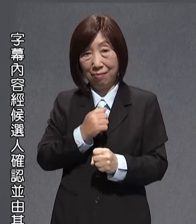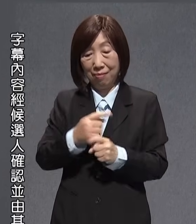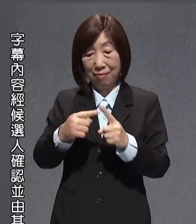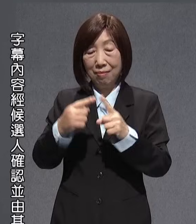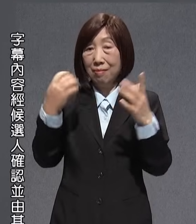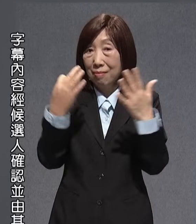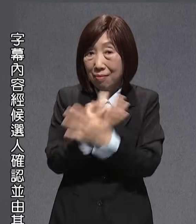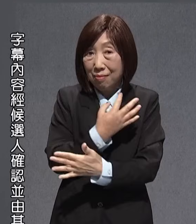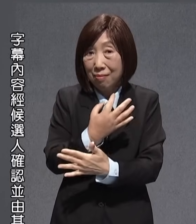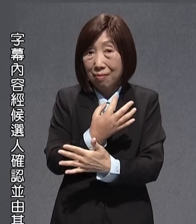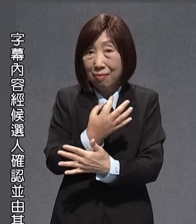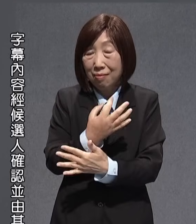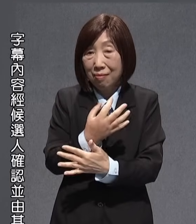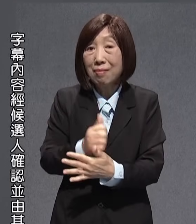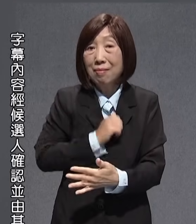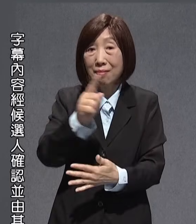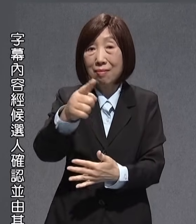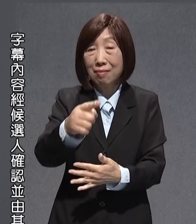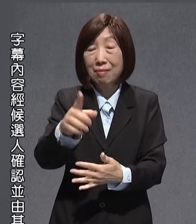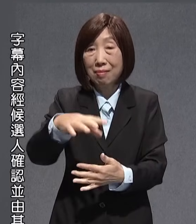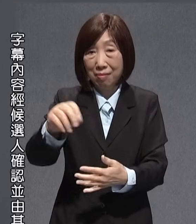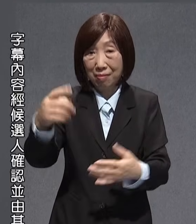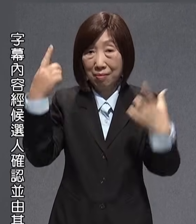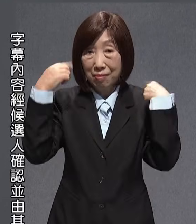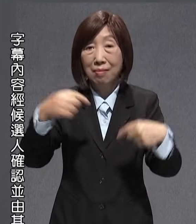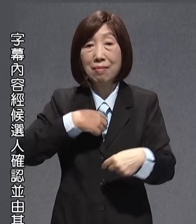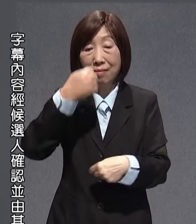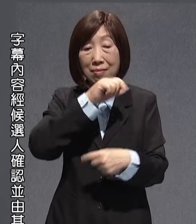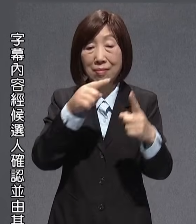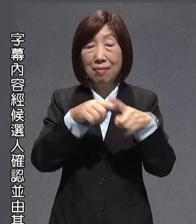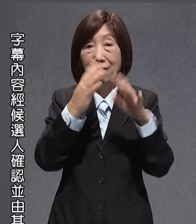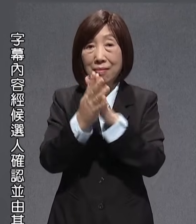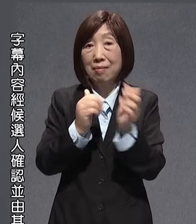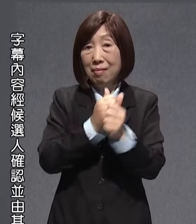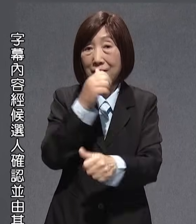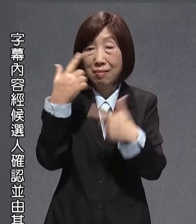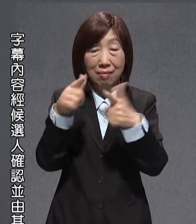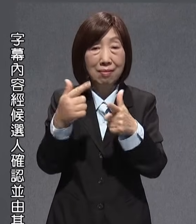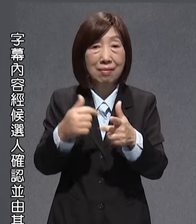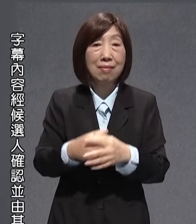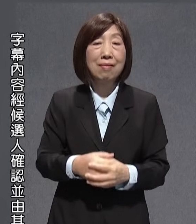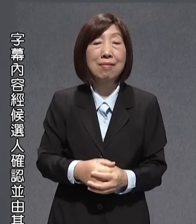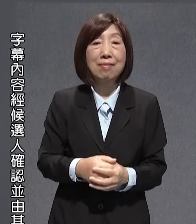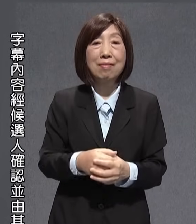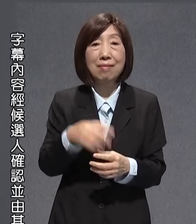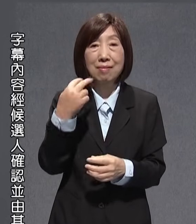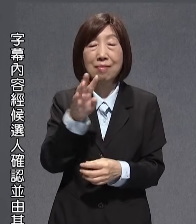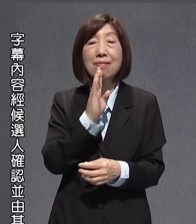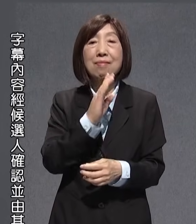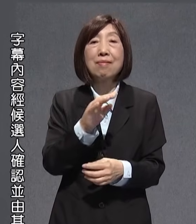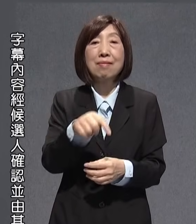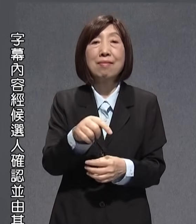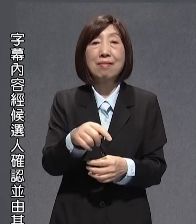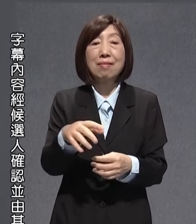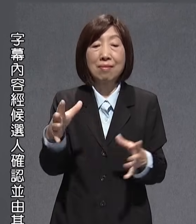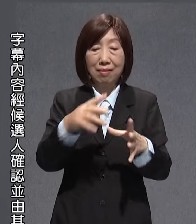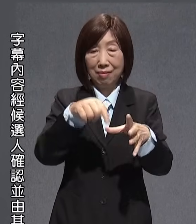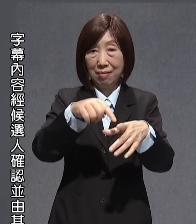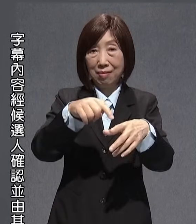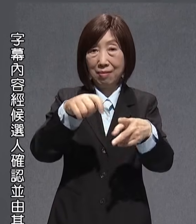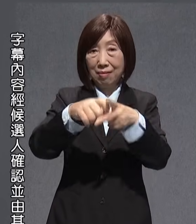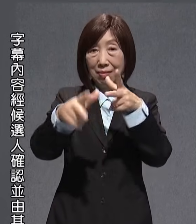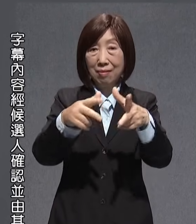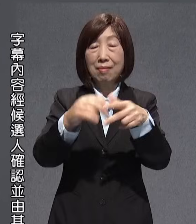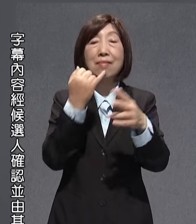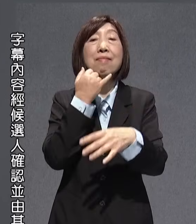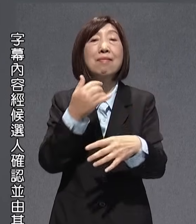的不足，它不是要取代台湾本劳的劳力。那另外我们也主张在同一产业内可以自由转换